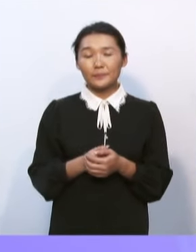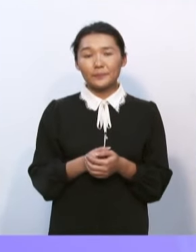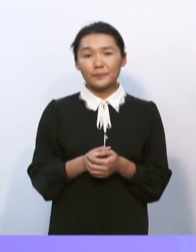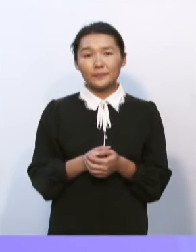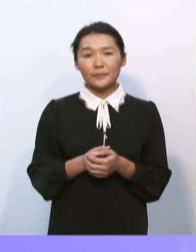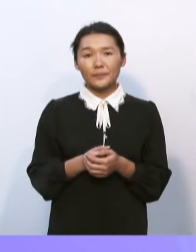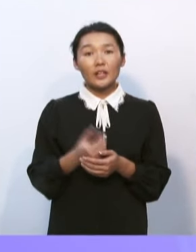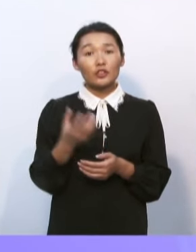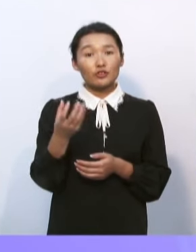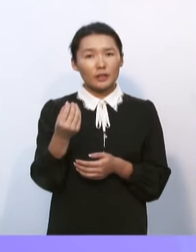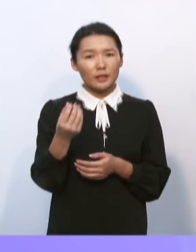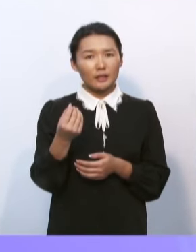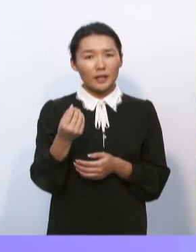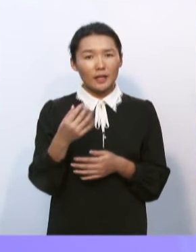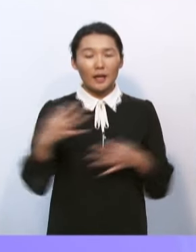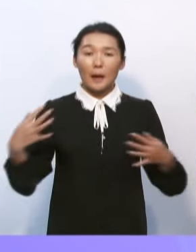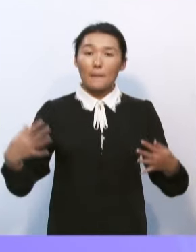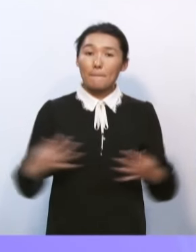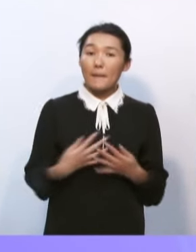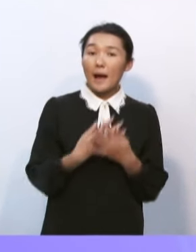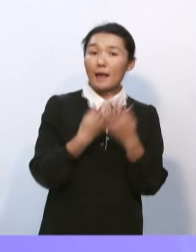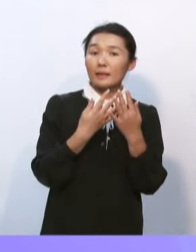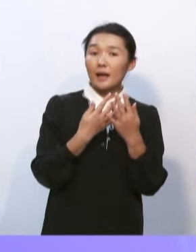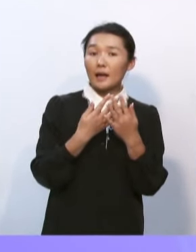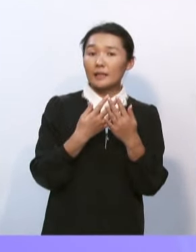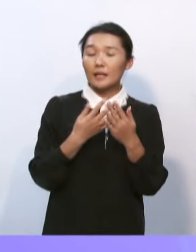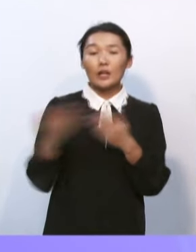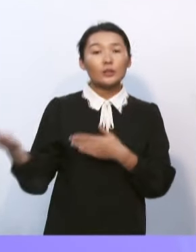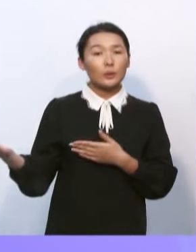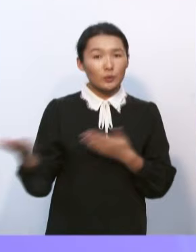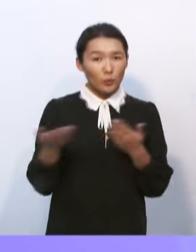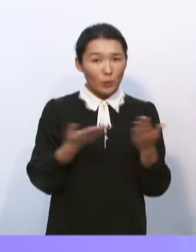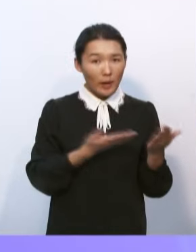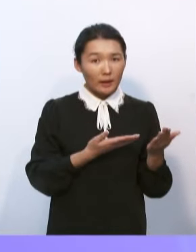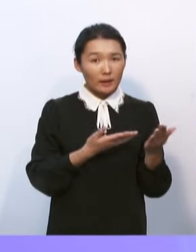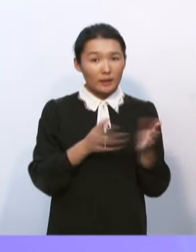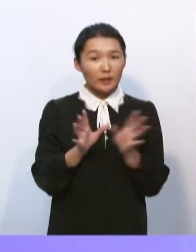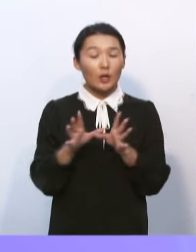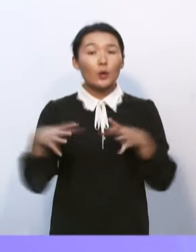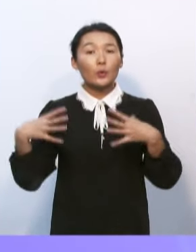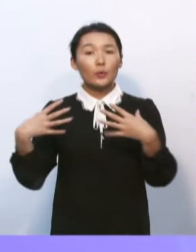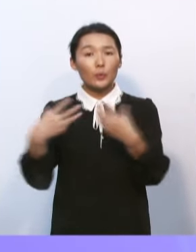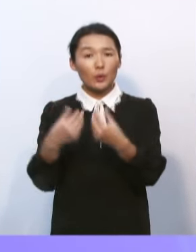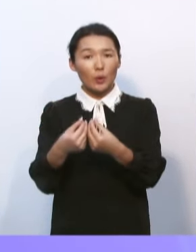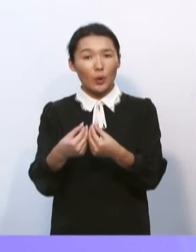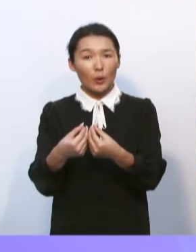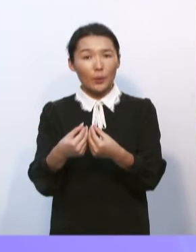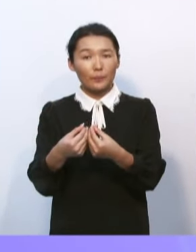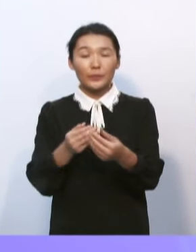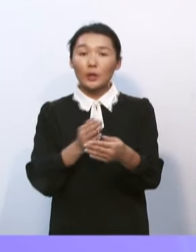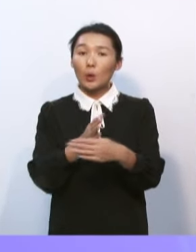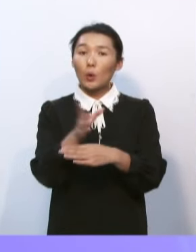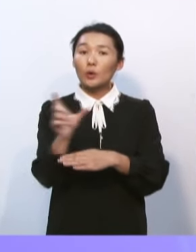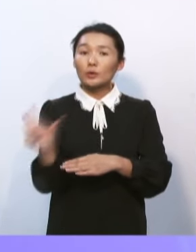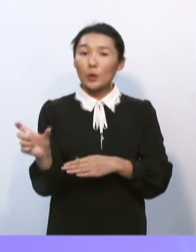жана дагы маанай, тосуп алдык, үй бүлө, конок,